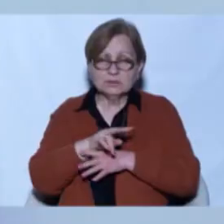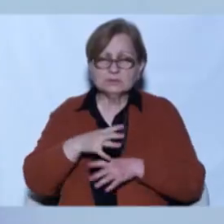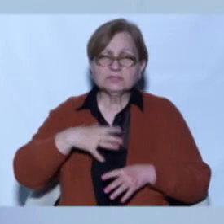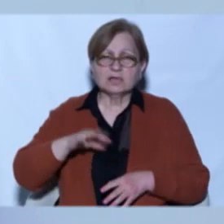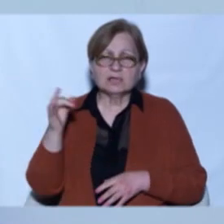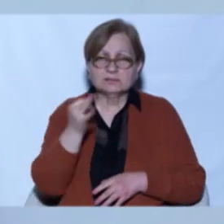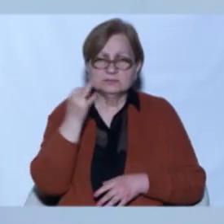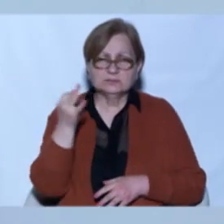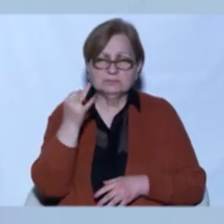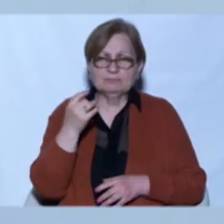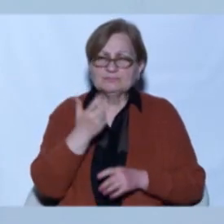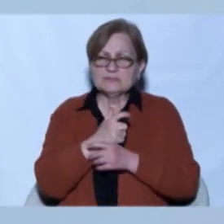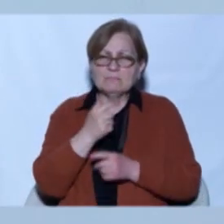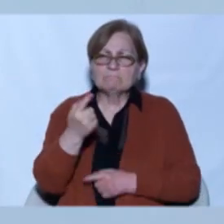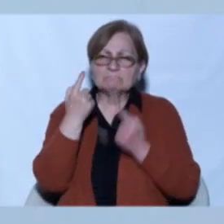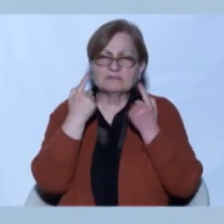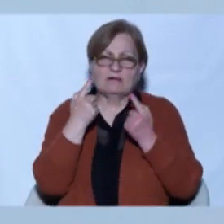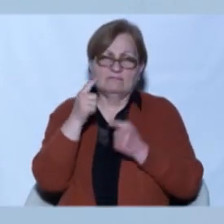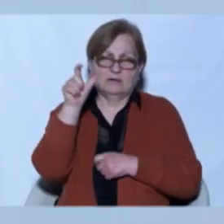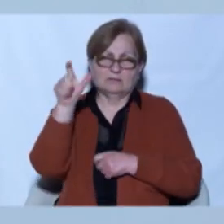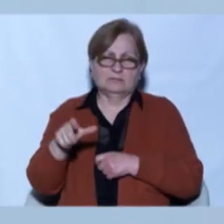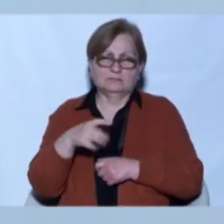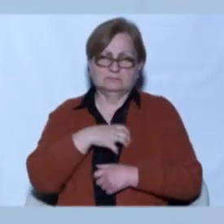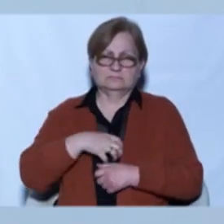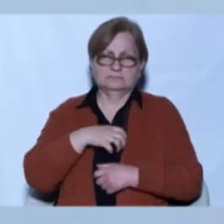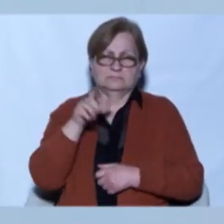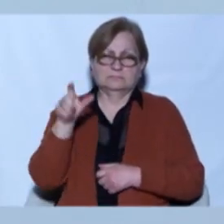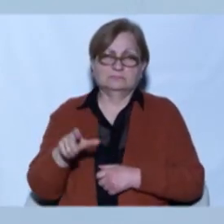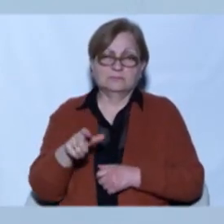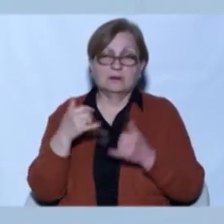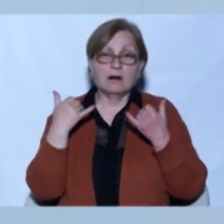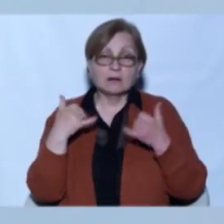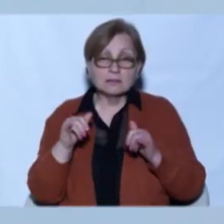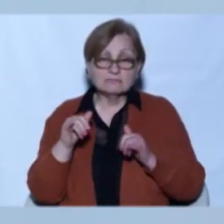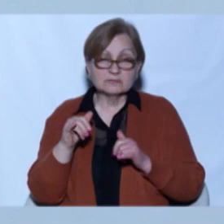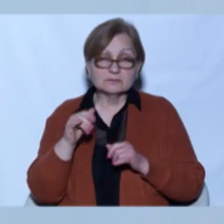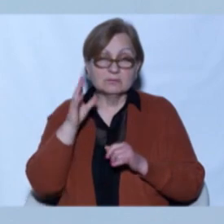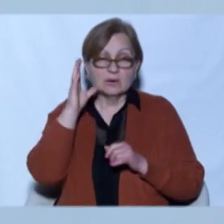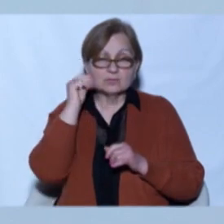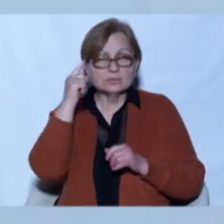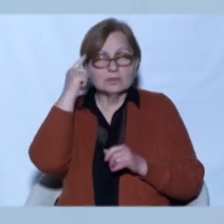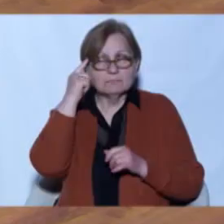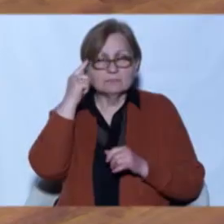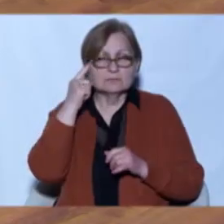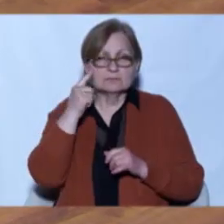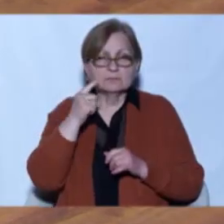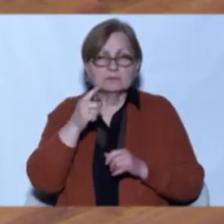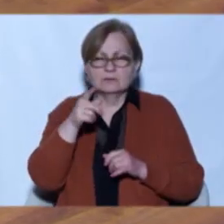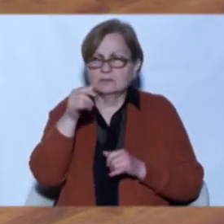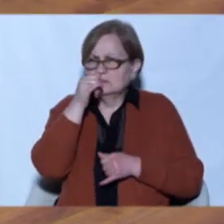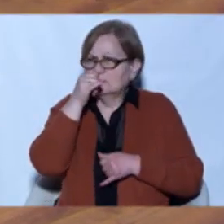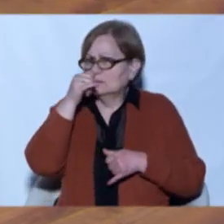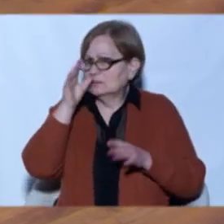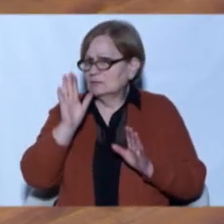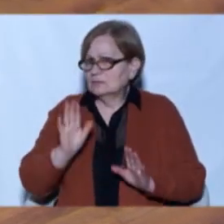ისტორიის ერთ-ერთი მთავარი გმირი. გავცდები კიდეც ადამიანი, როდესაც დაფიქრდები, რომ